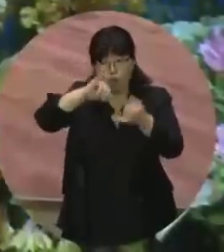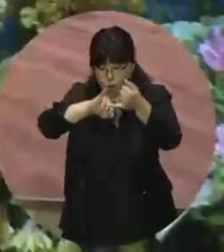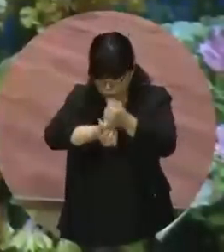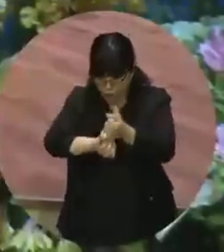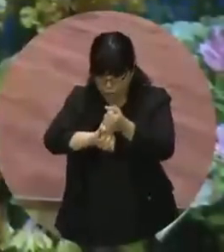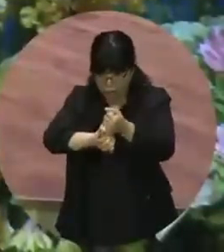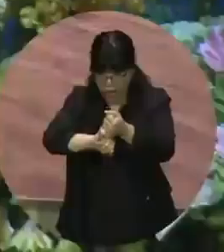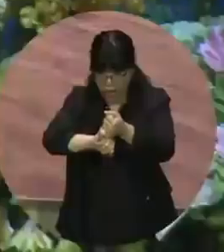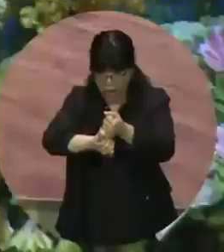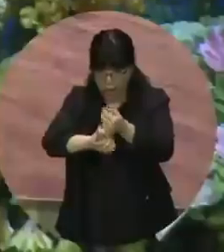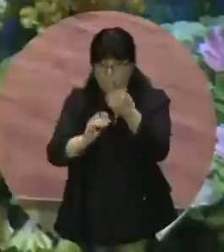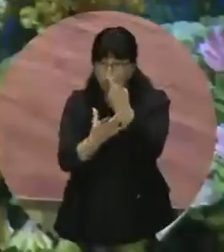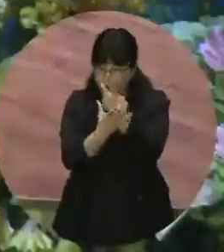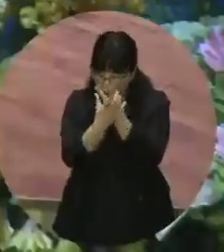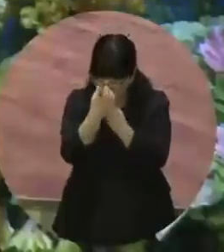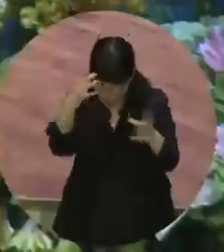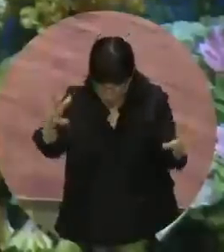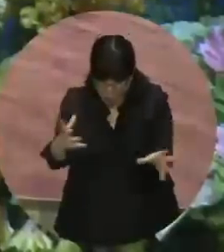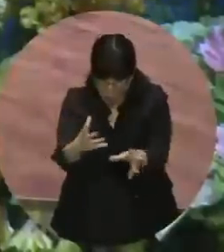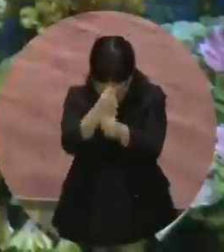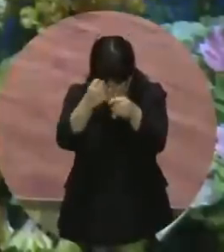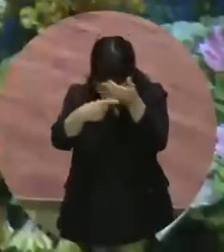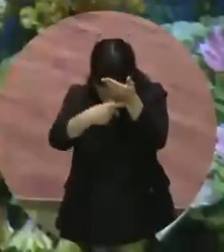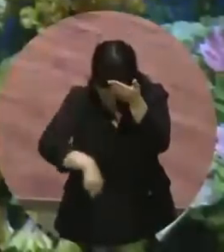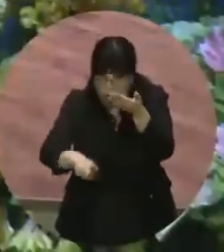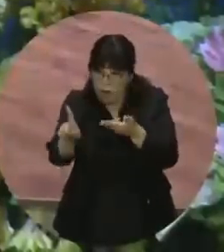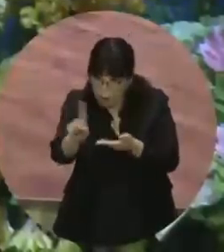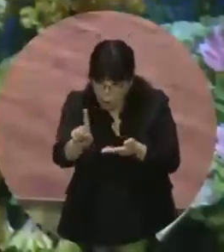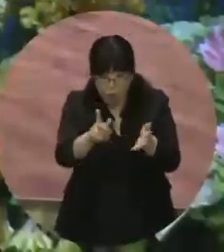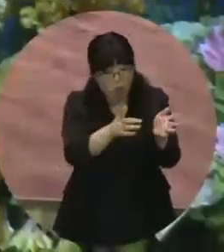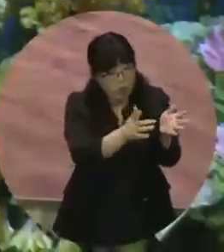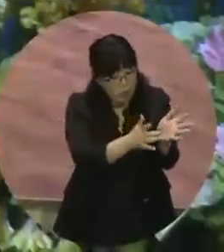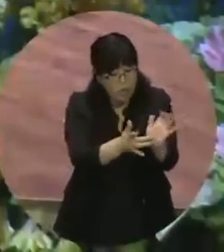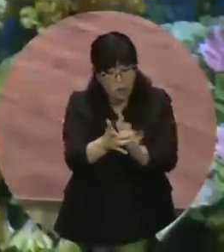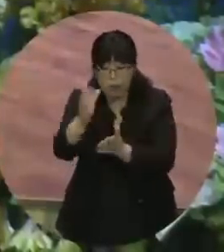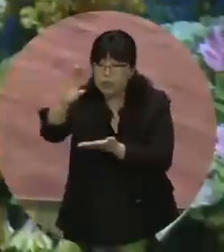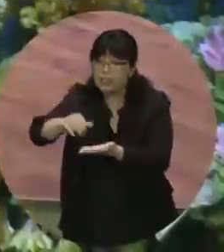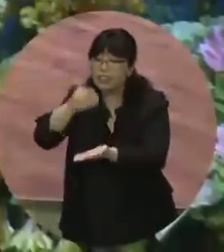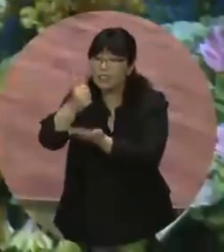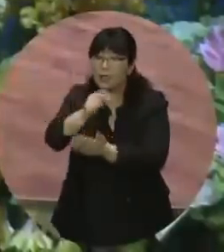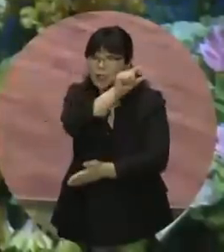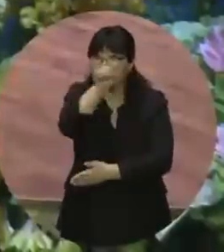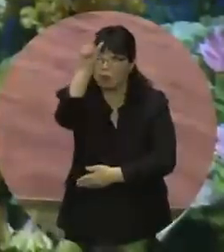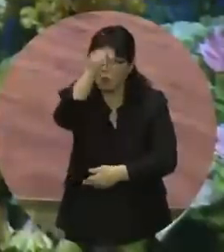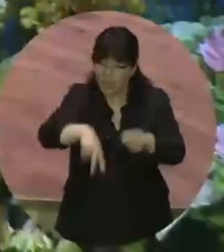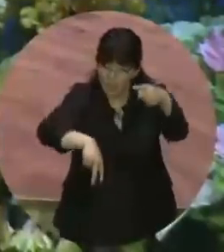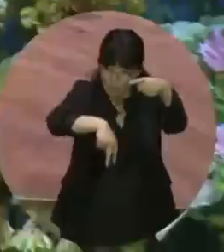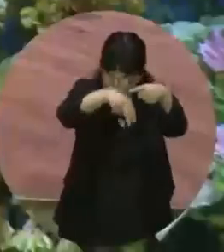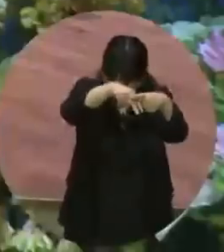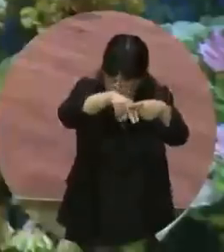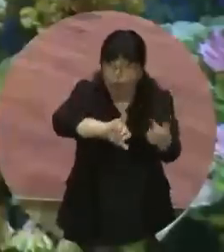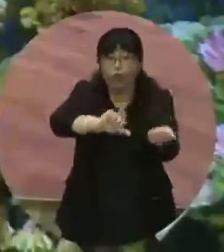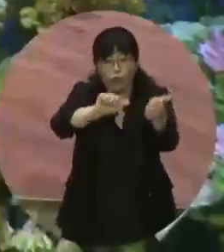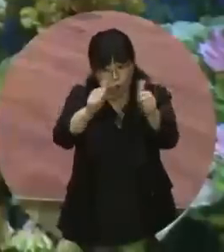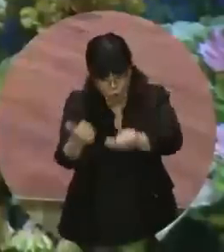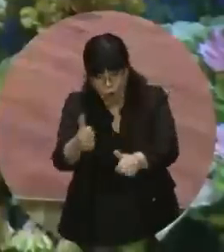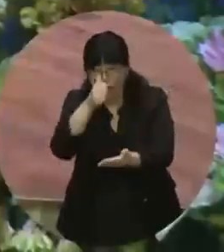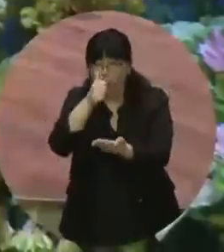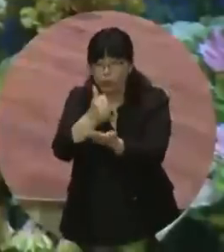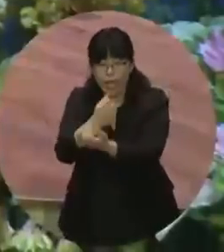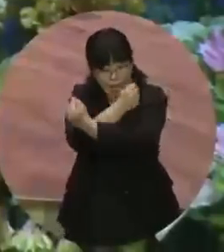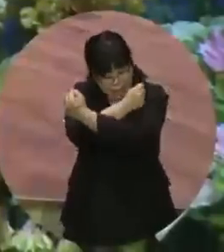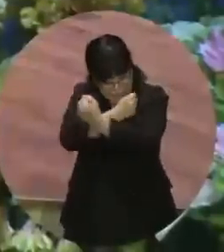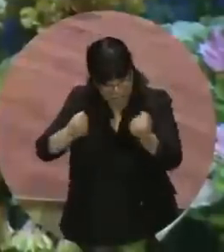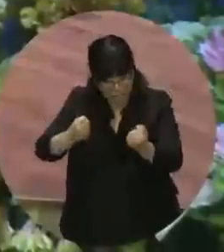언약의 핵심이 뭐예요? 바로 예수 그리스도의 십자가 대속과 부활이에요. 이것이 이 언약,